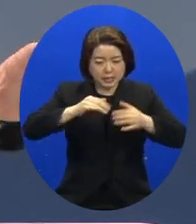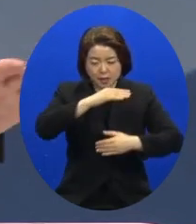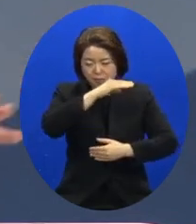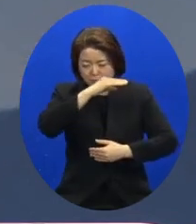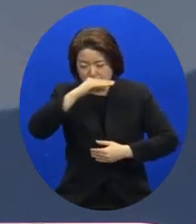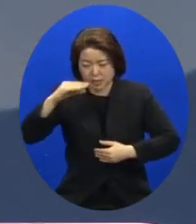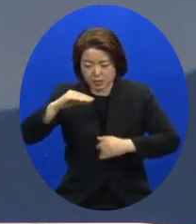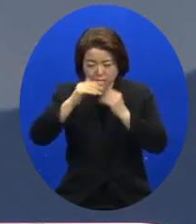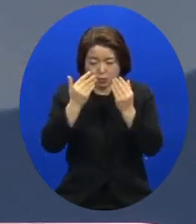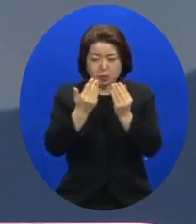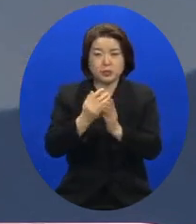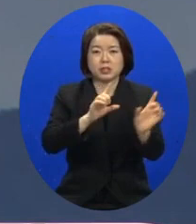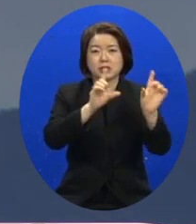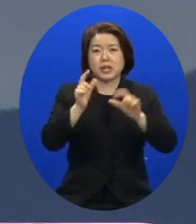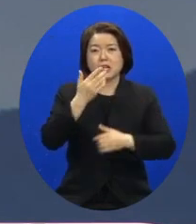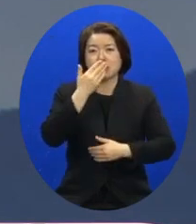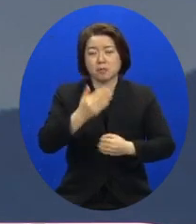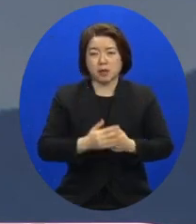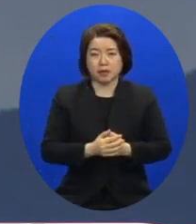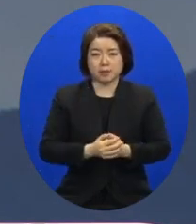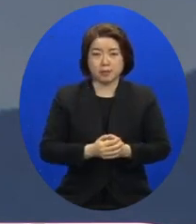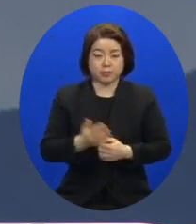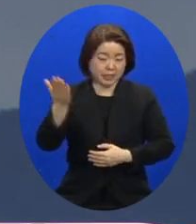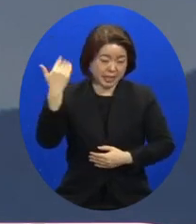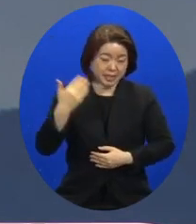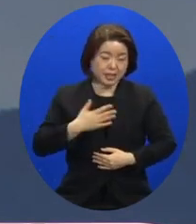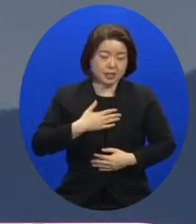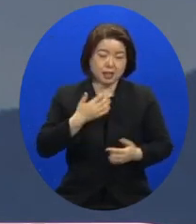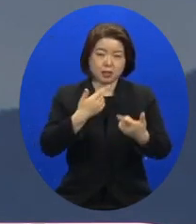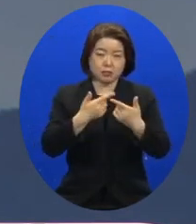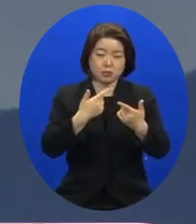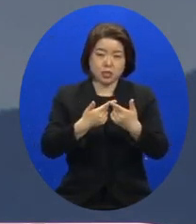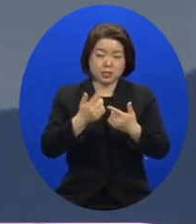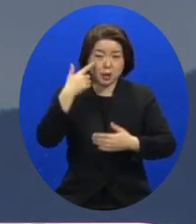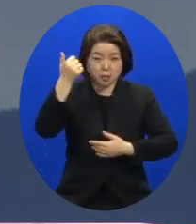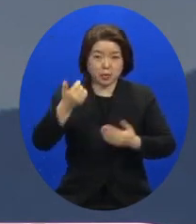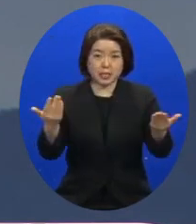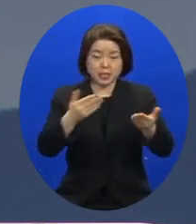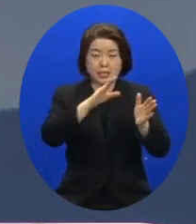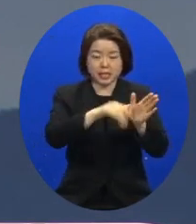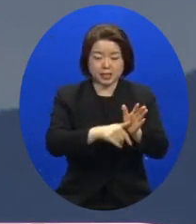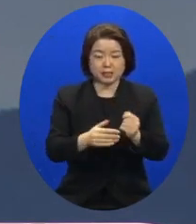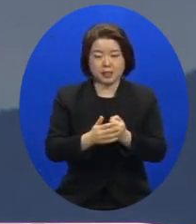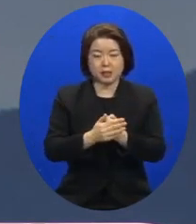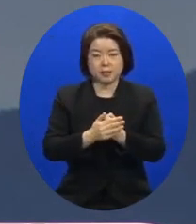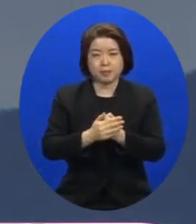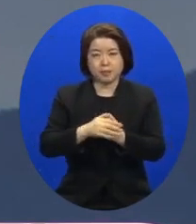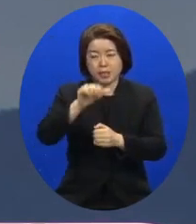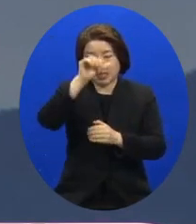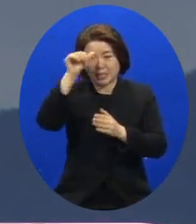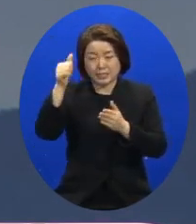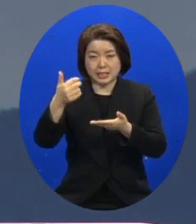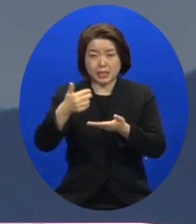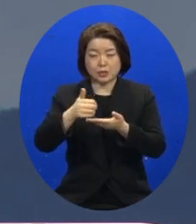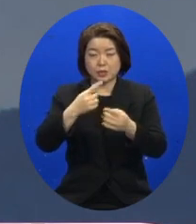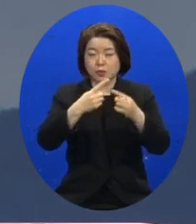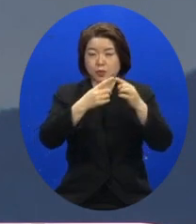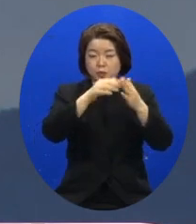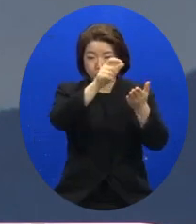있습니다. 제가 부산에서 목회할 때 어느 장로교회 목사님 한 분이 간암으로